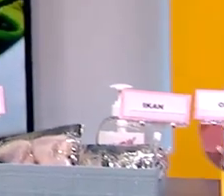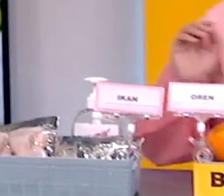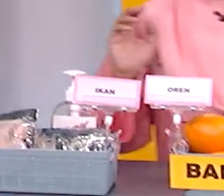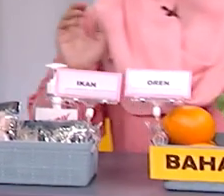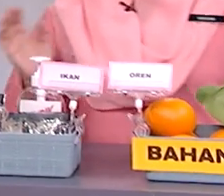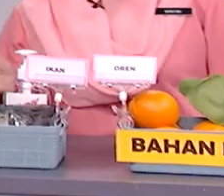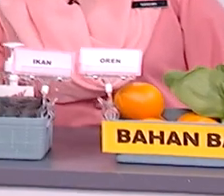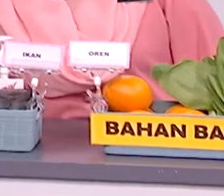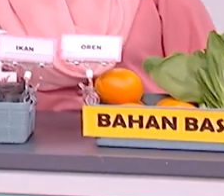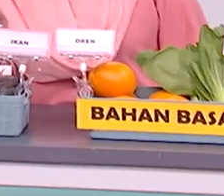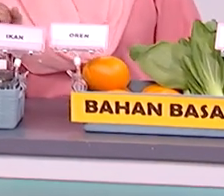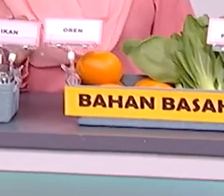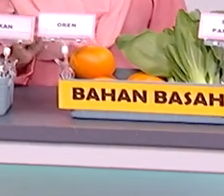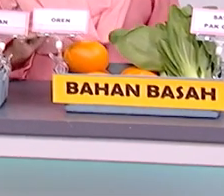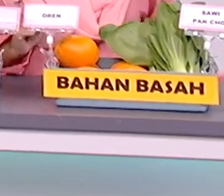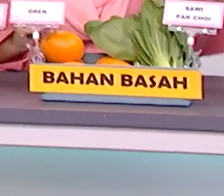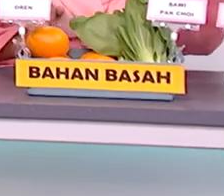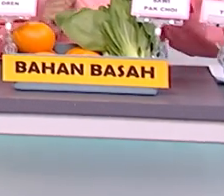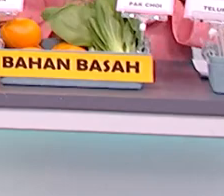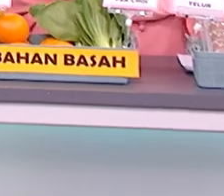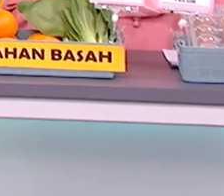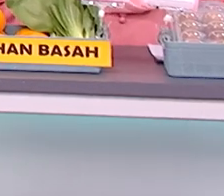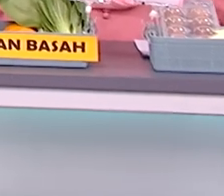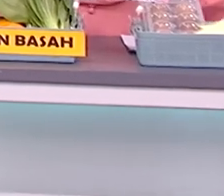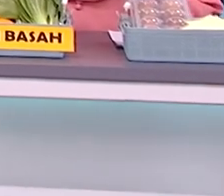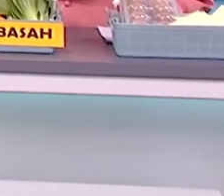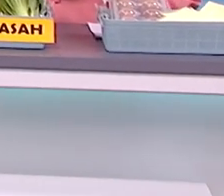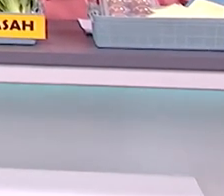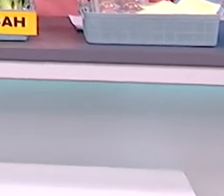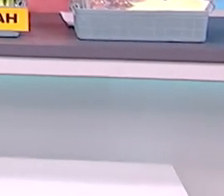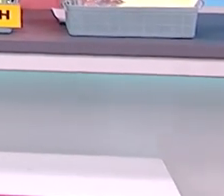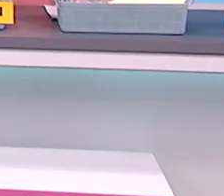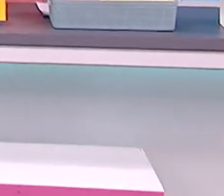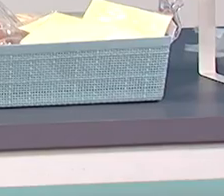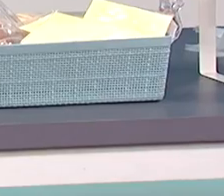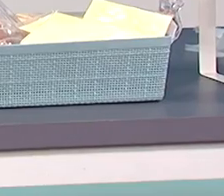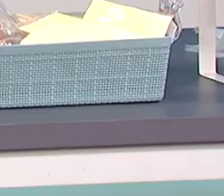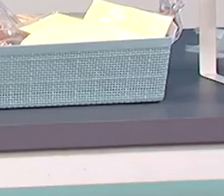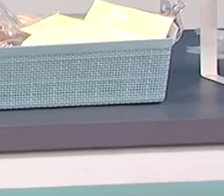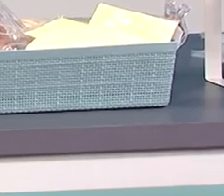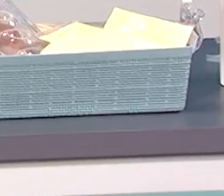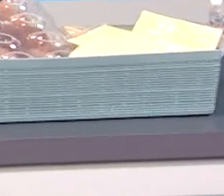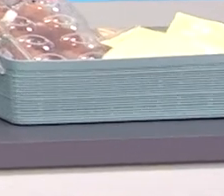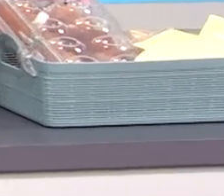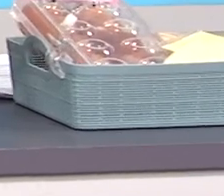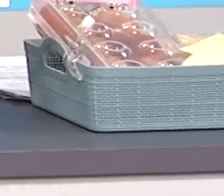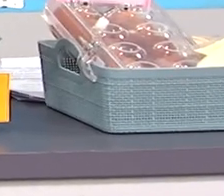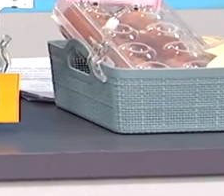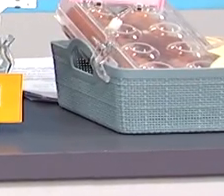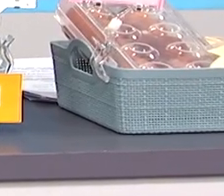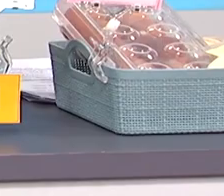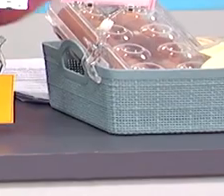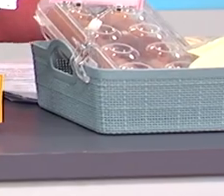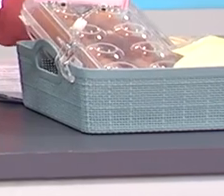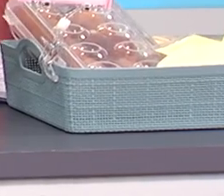ada ikan ada ayam orang tulismu ada gempa sudah ada